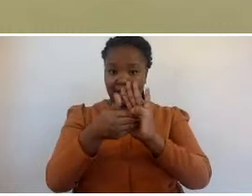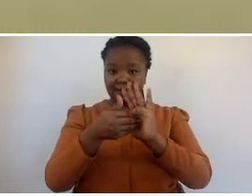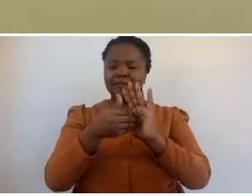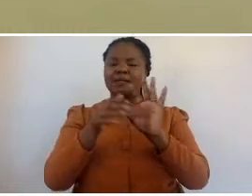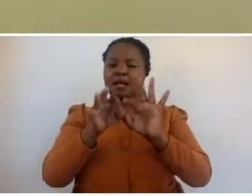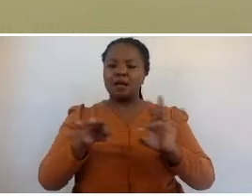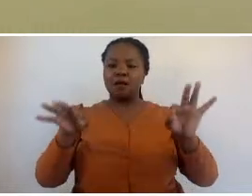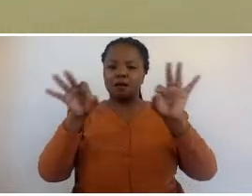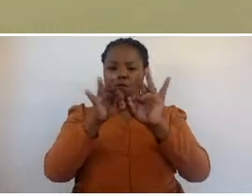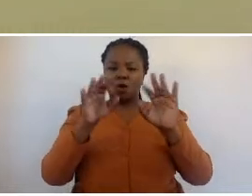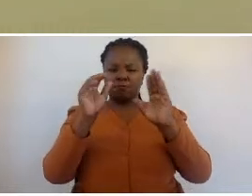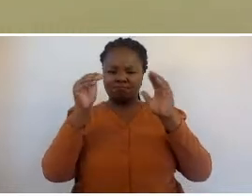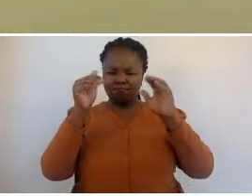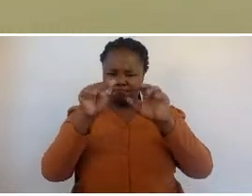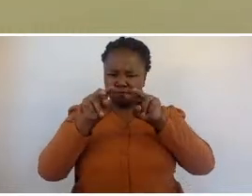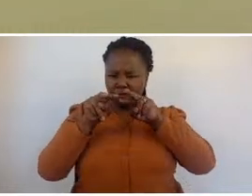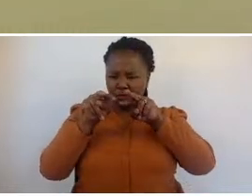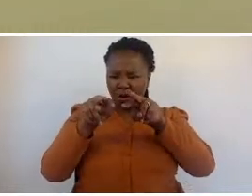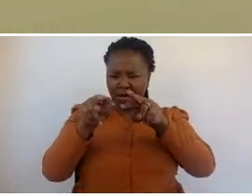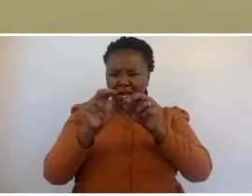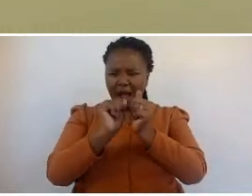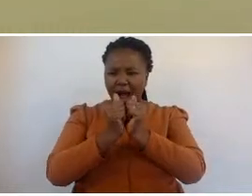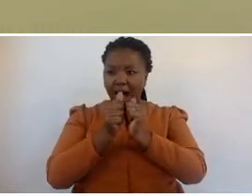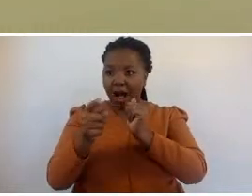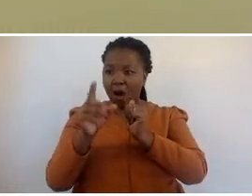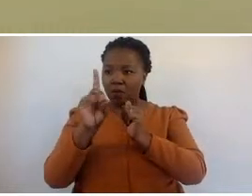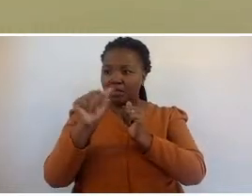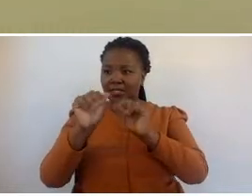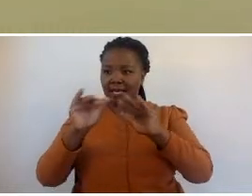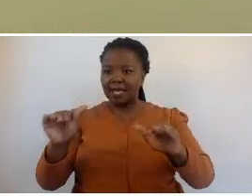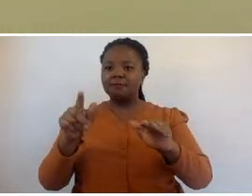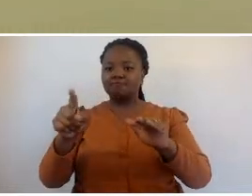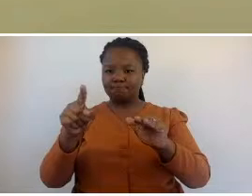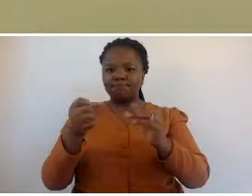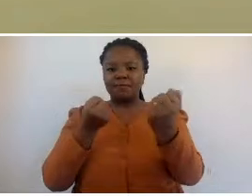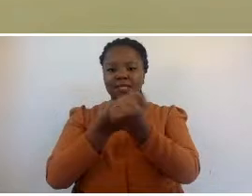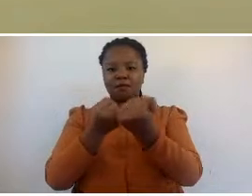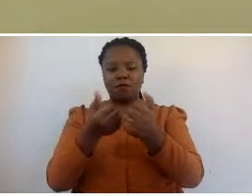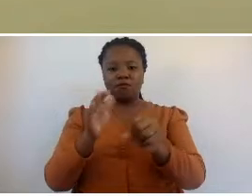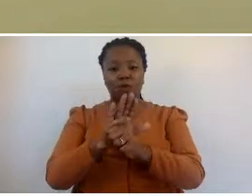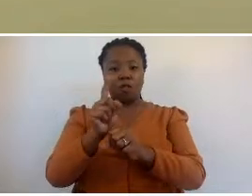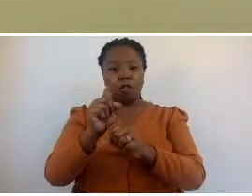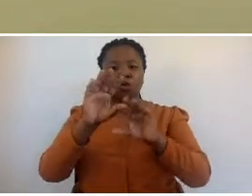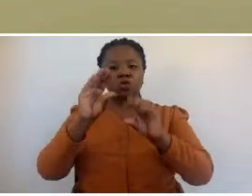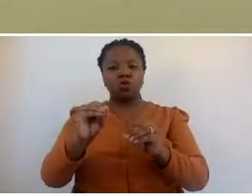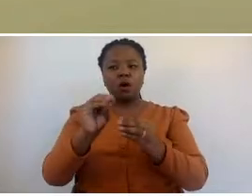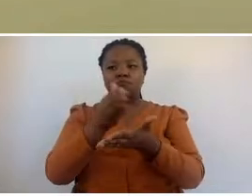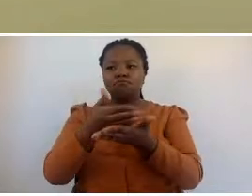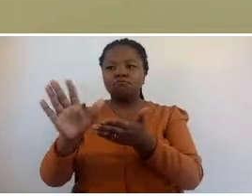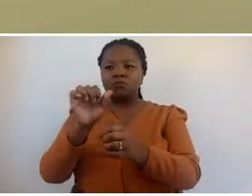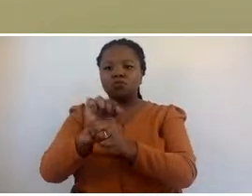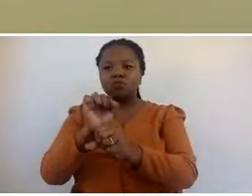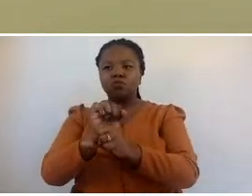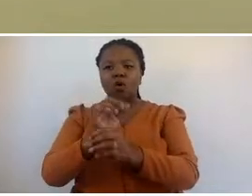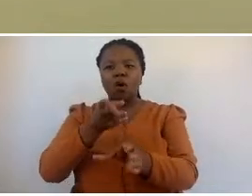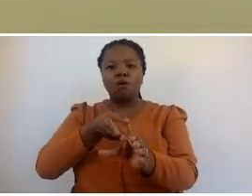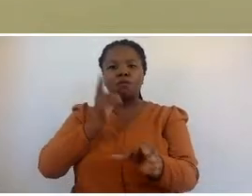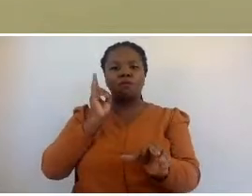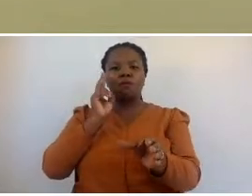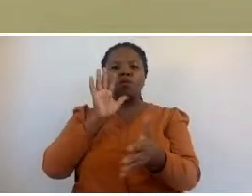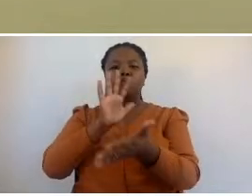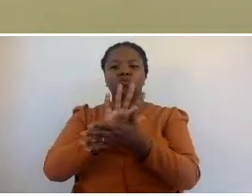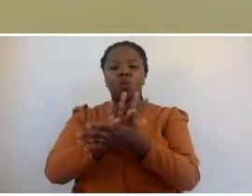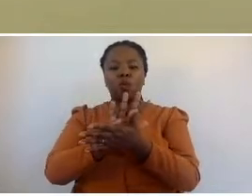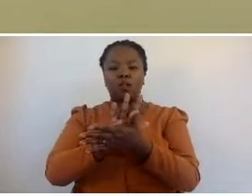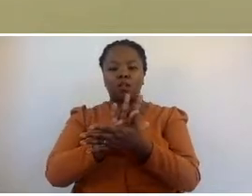façon dont les plus marginalisés peuvent être soutenus afin d'empêcher les déscolarisations et de nouvelles exclusions du monde de l'éducation.